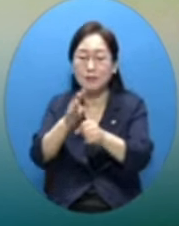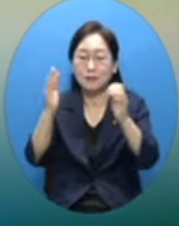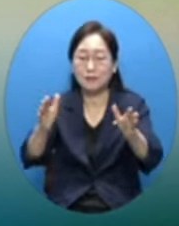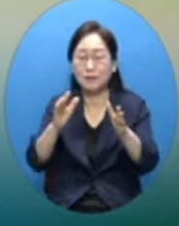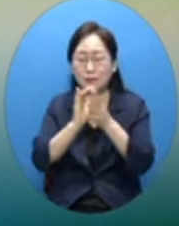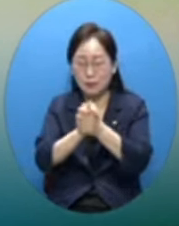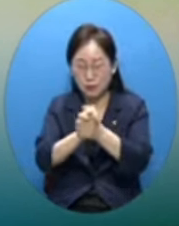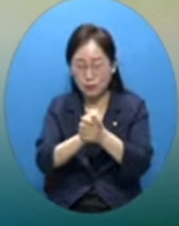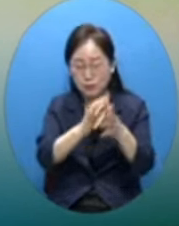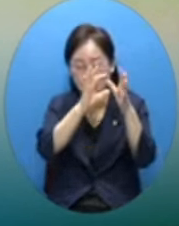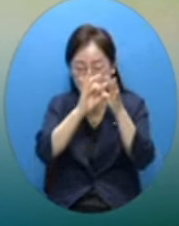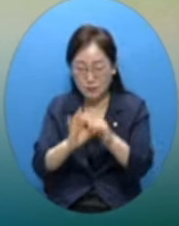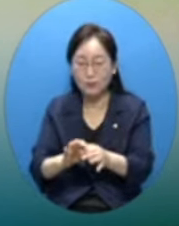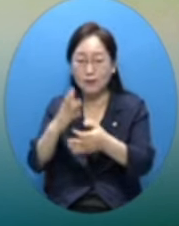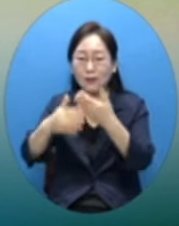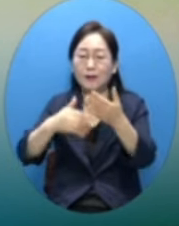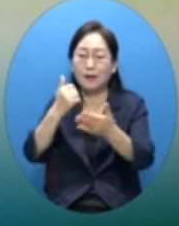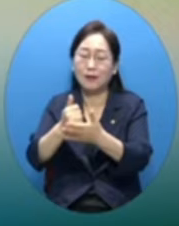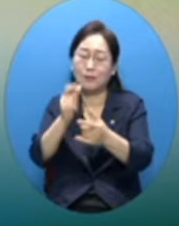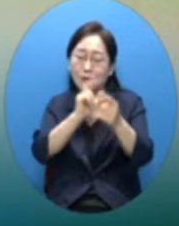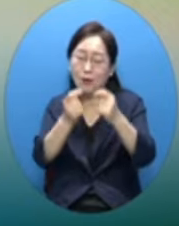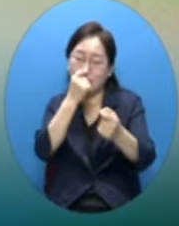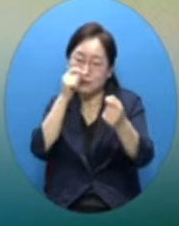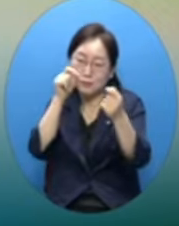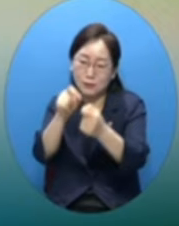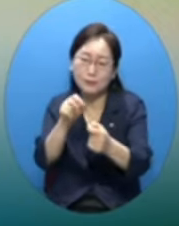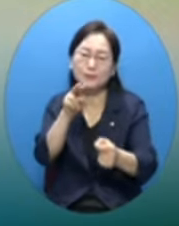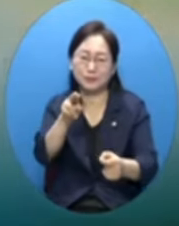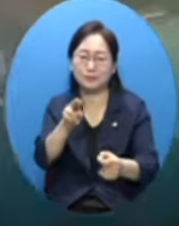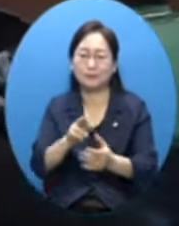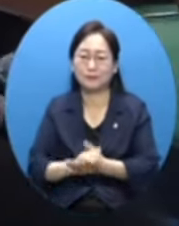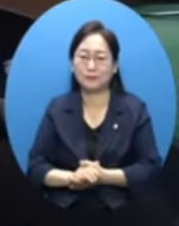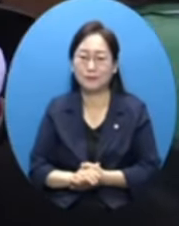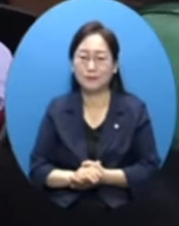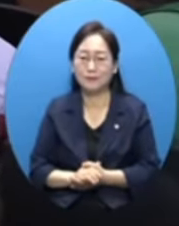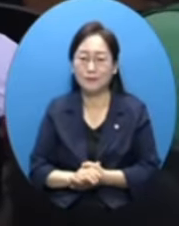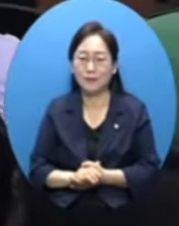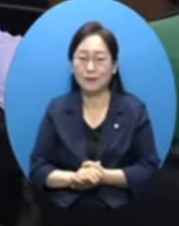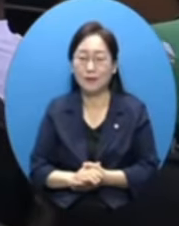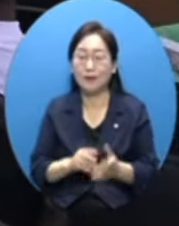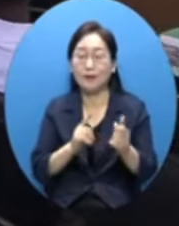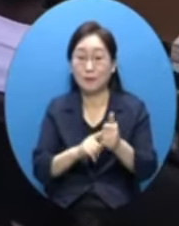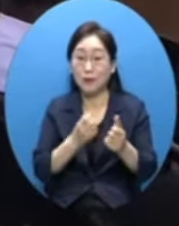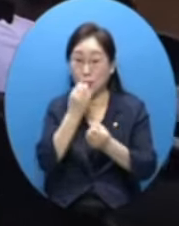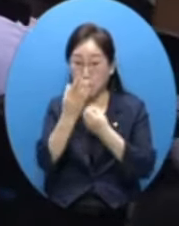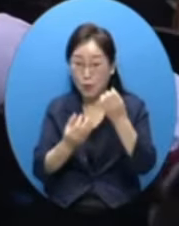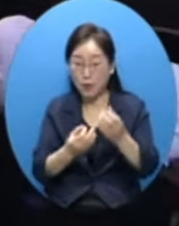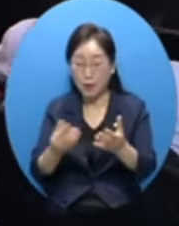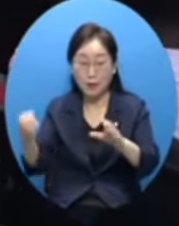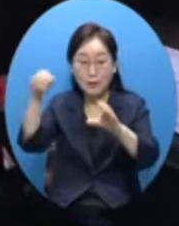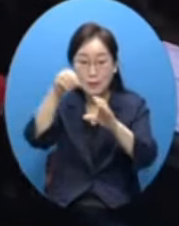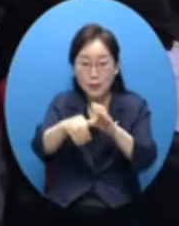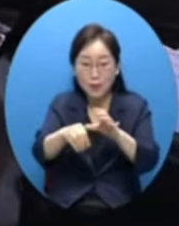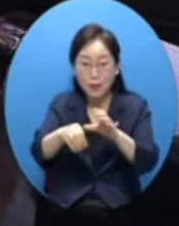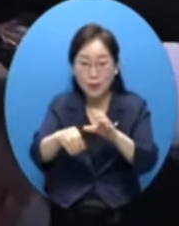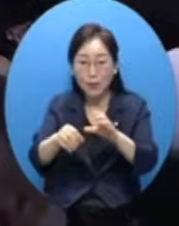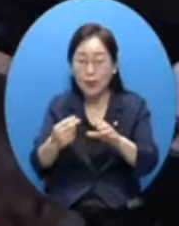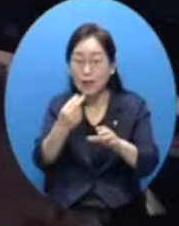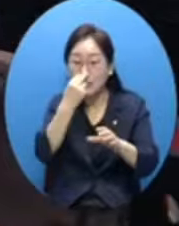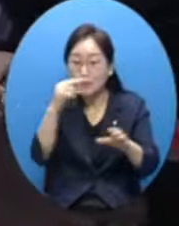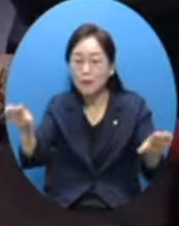없는 상태에서 하나님과 더 친해졌습니다 아멘 그는 그의 고백을 담아서 생명